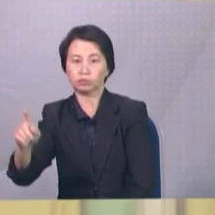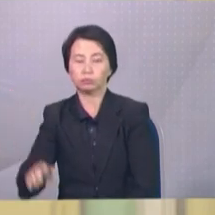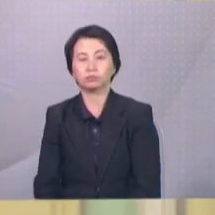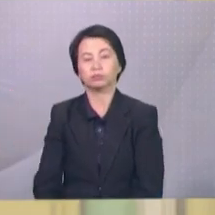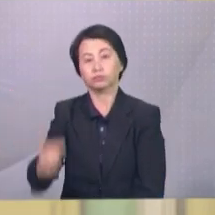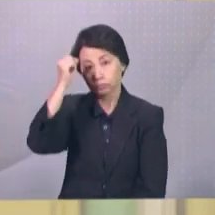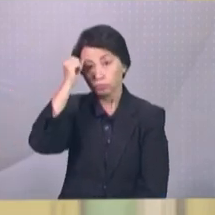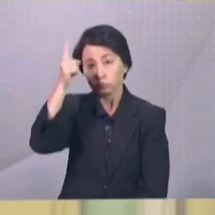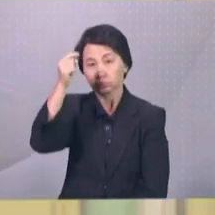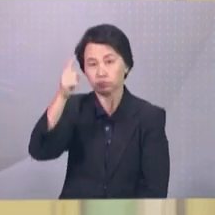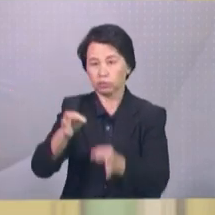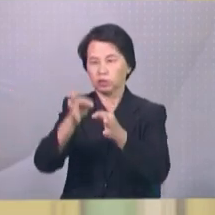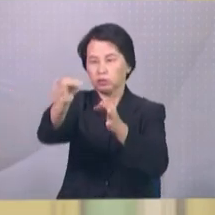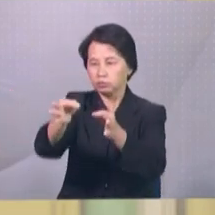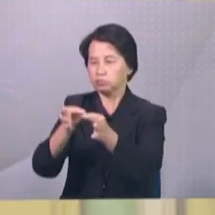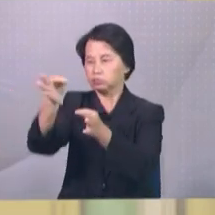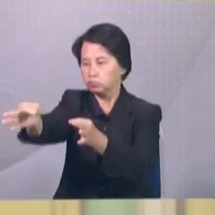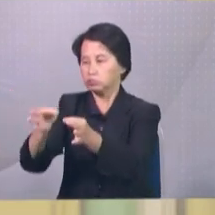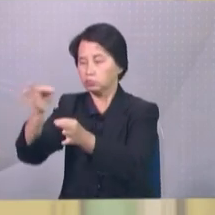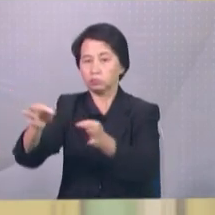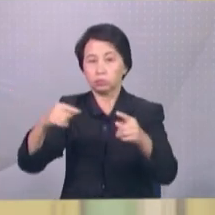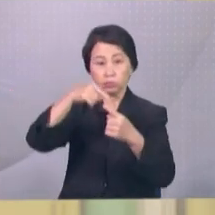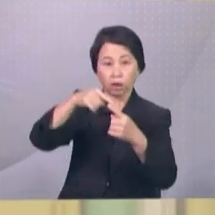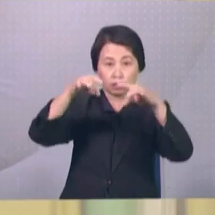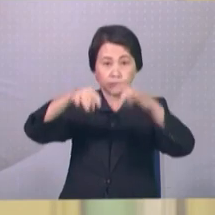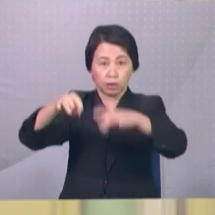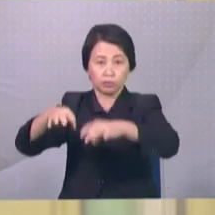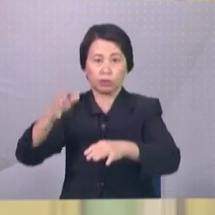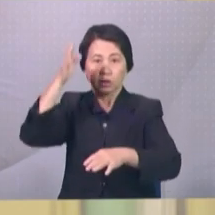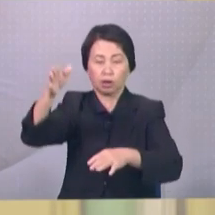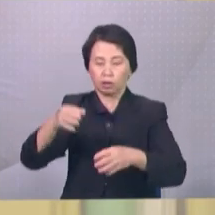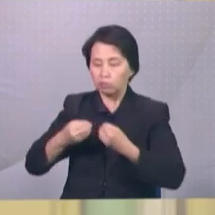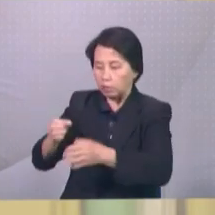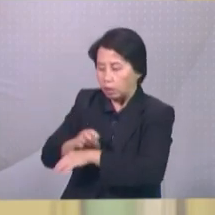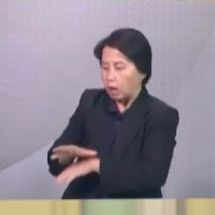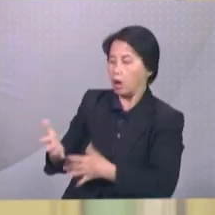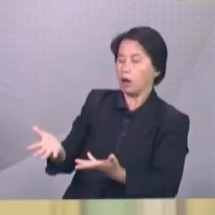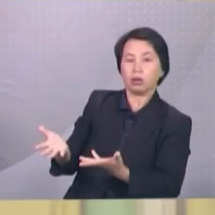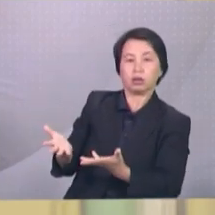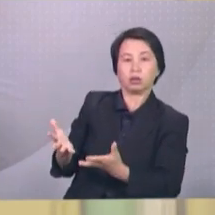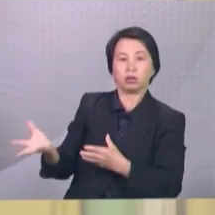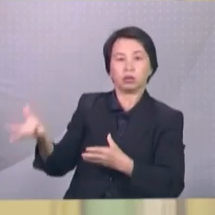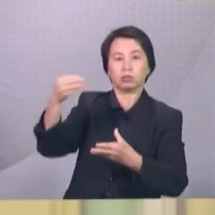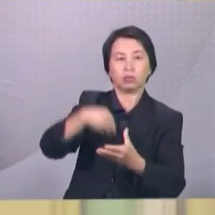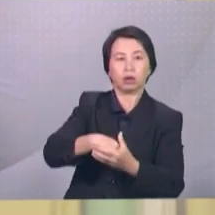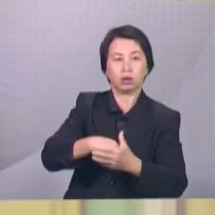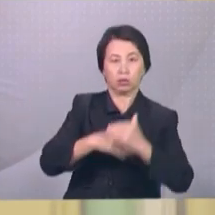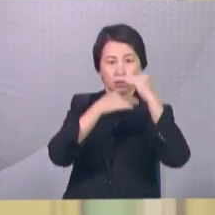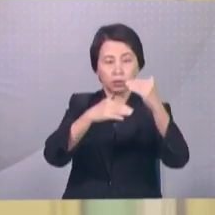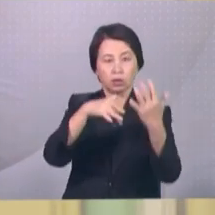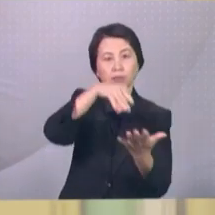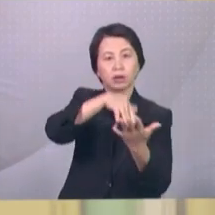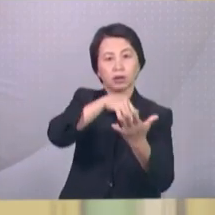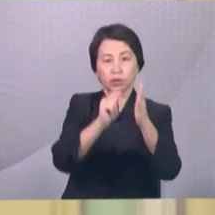Menyedari bahawa penundaan tarikh peperiksaan ini akan memberi kesan kepada kemasukan ke peringkat